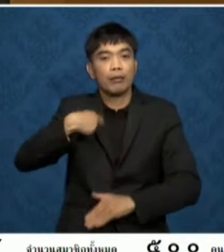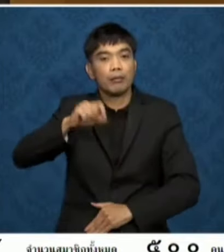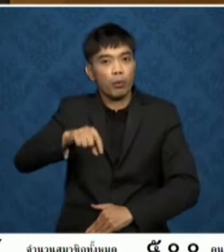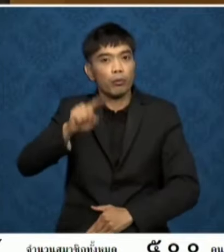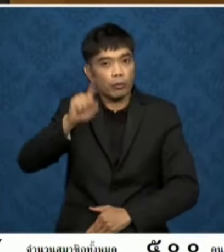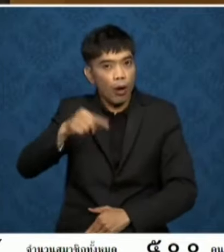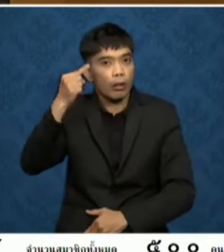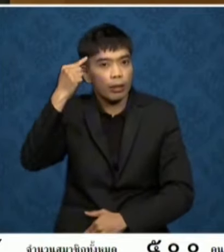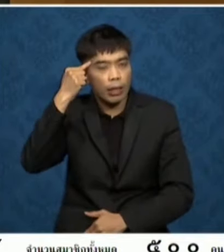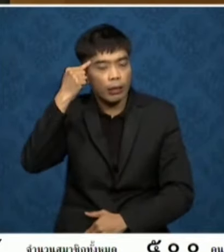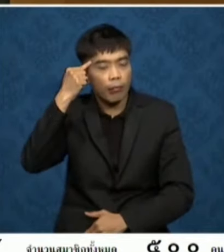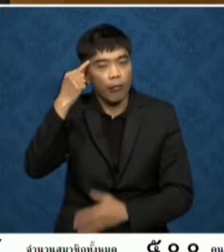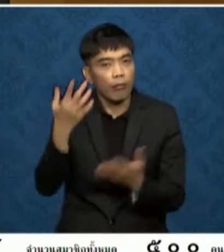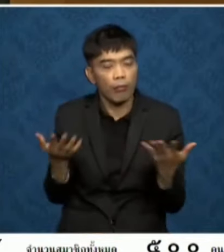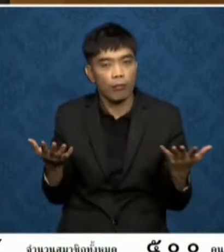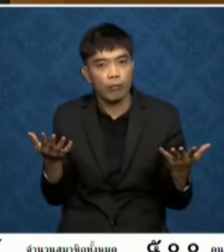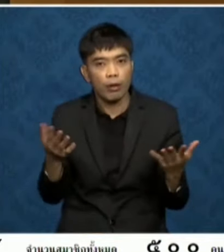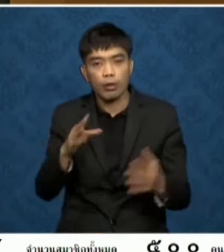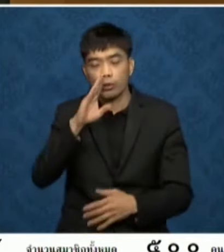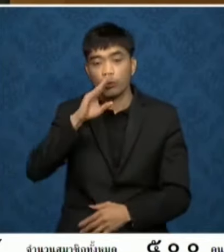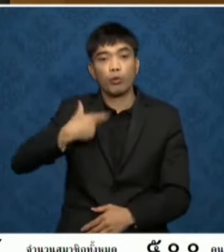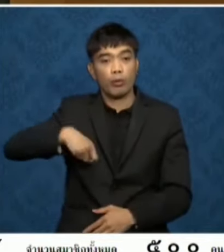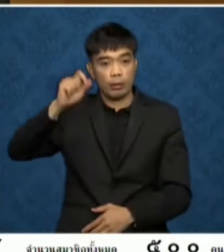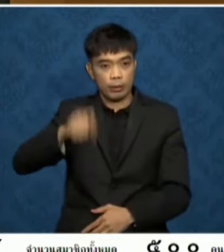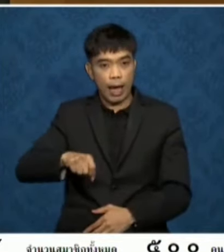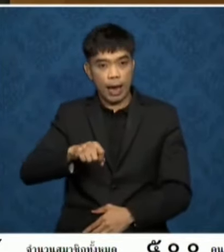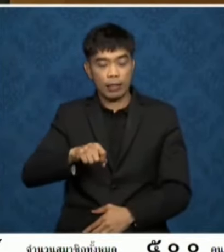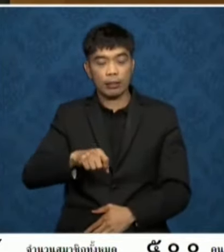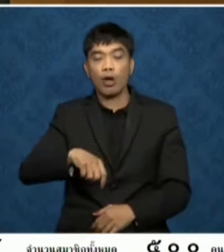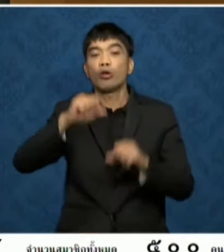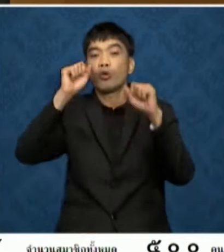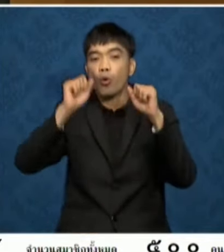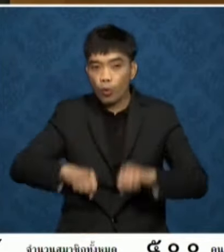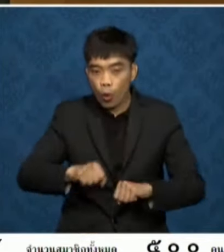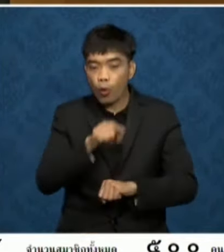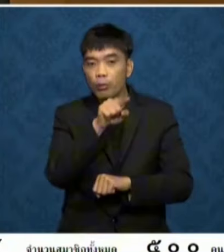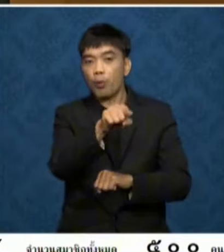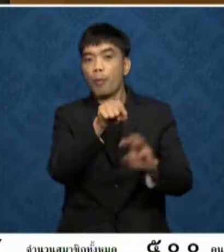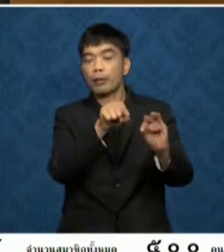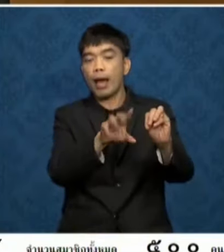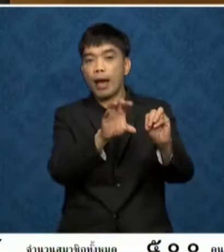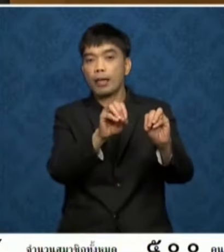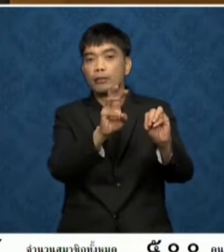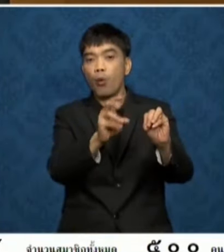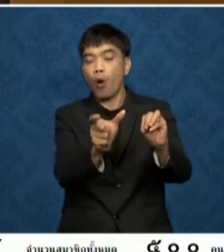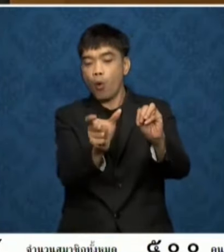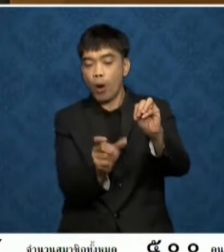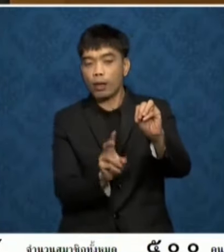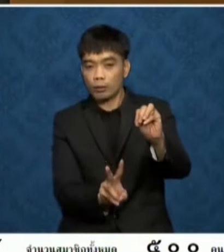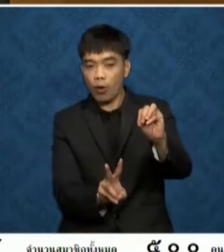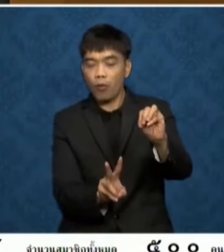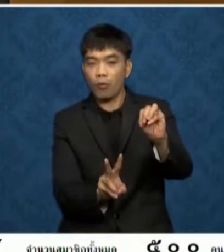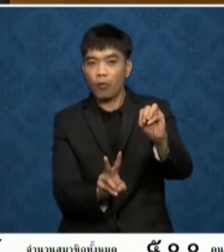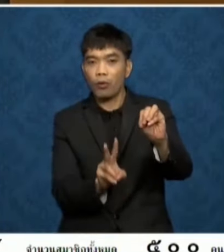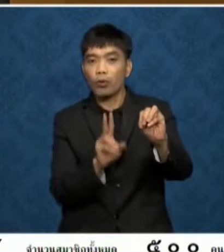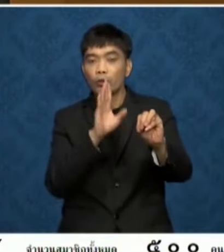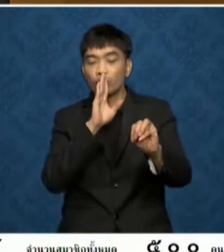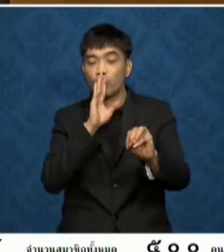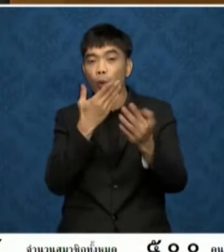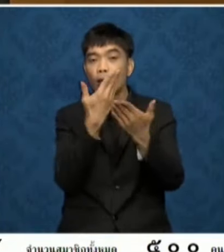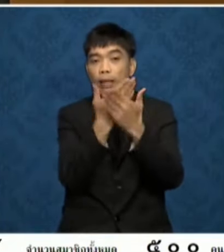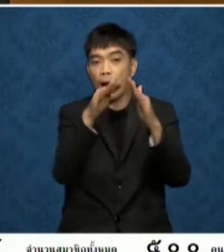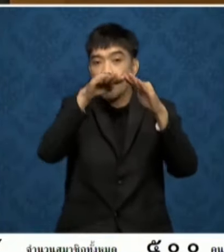าเพราะถ้าศาลรัฐธรรมนูญมาวิจัยเรื่องนโยบายพลังงานมาตรา56วรรค2พวกท่านก็ถ้าจะปรับลด